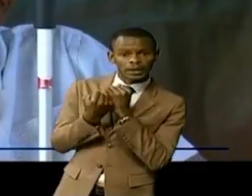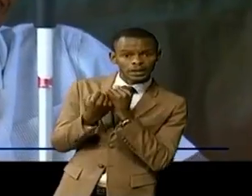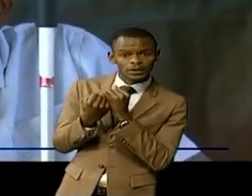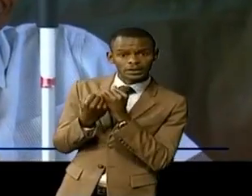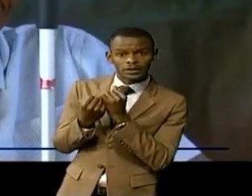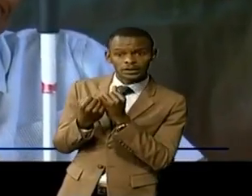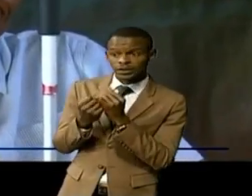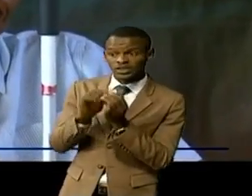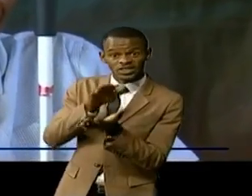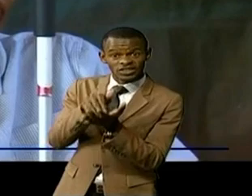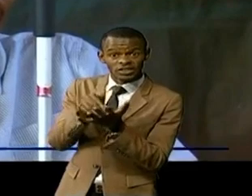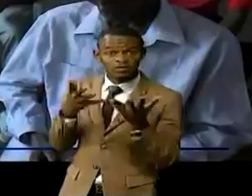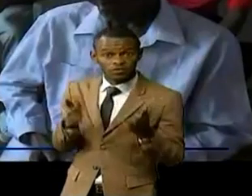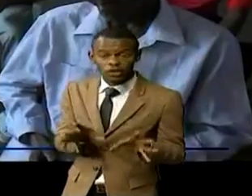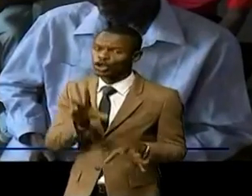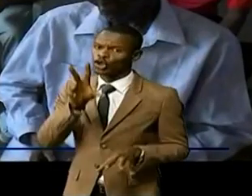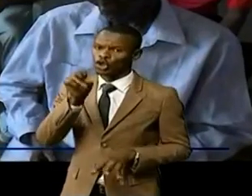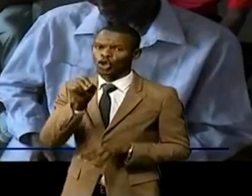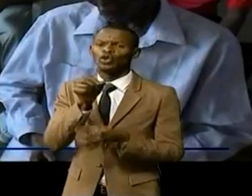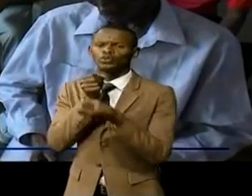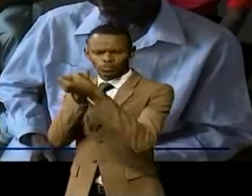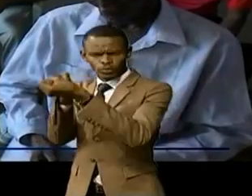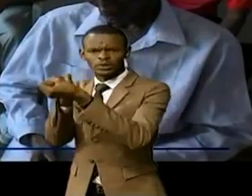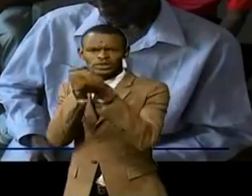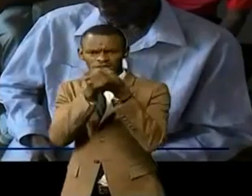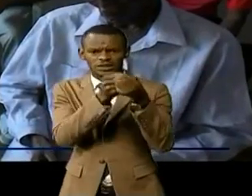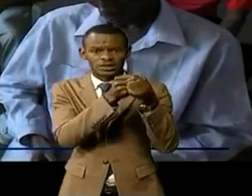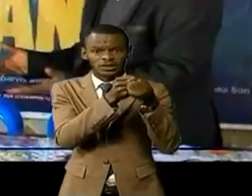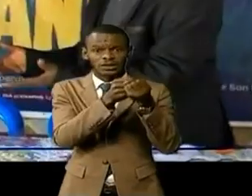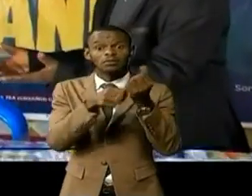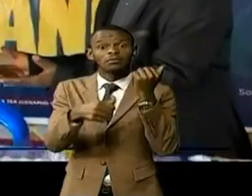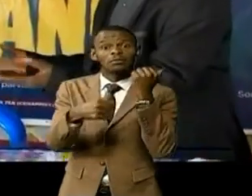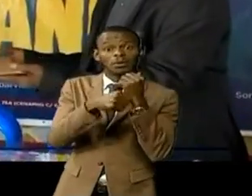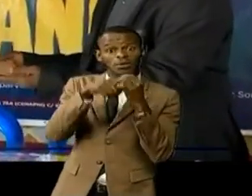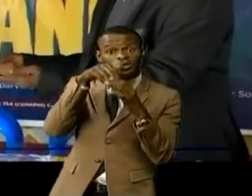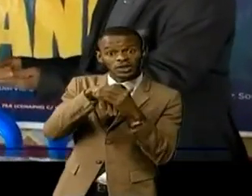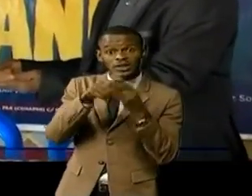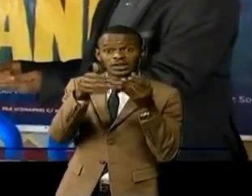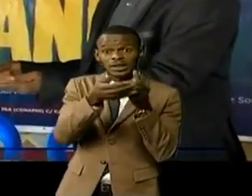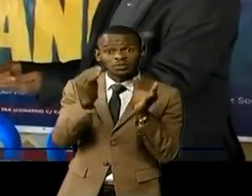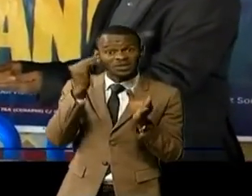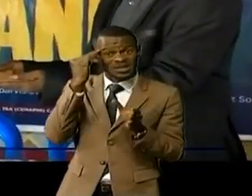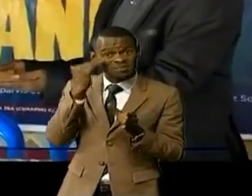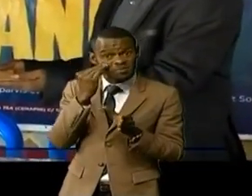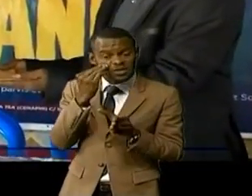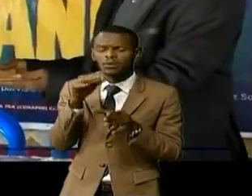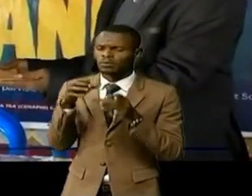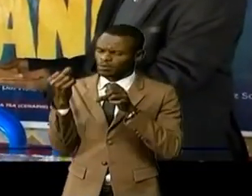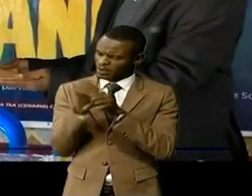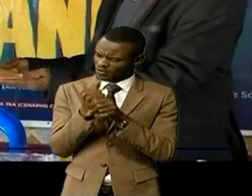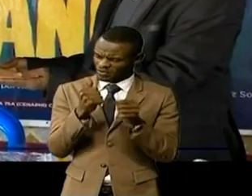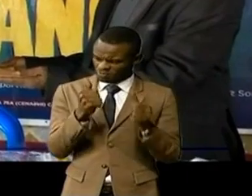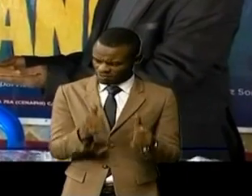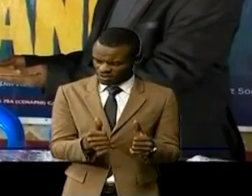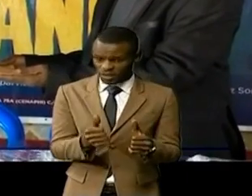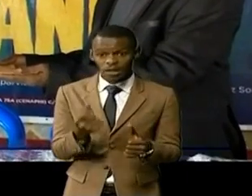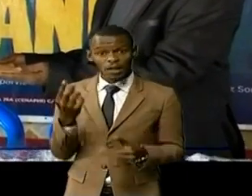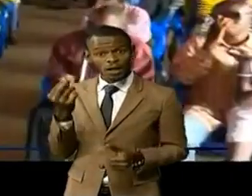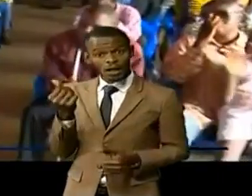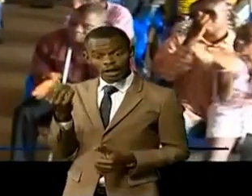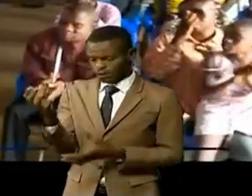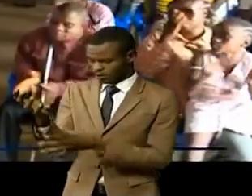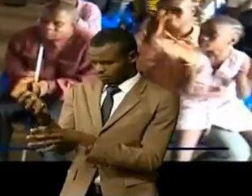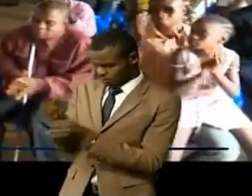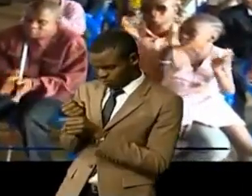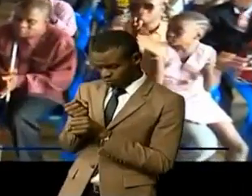les conditions optimales, en dehors de l'enveloppe apportée par son conseiller politique pour la mise en valeur de la concession et l'obtention des autres documents officiels